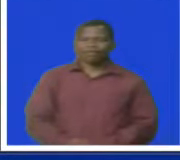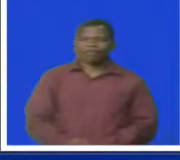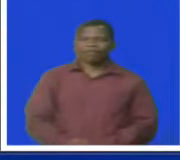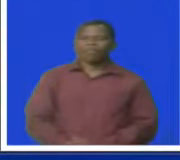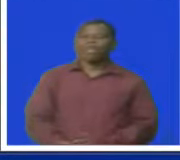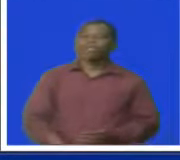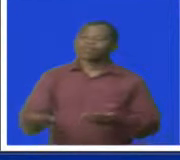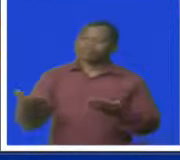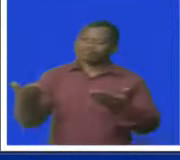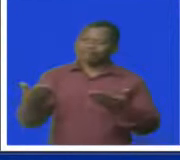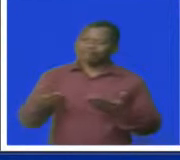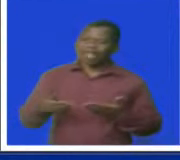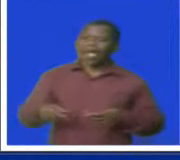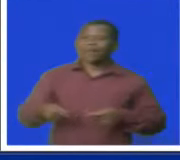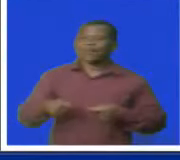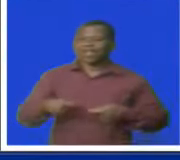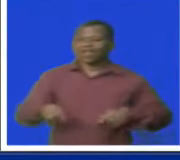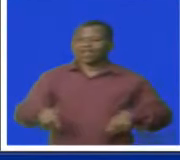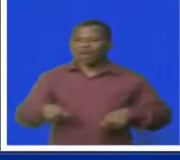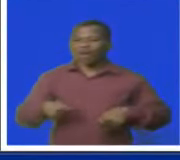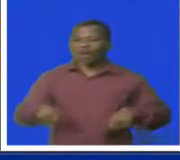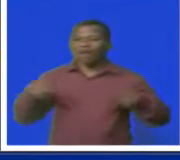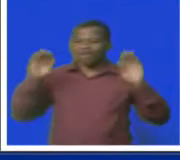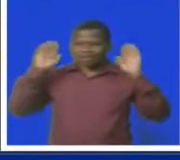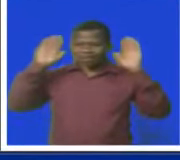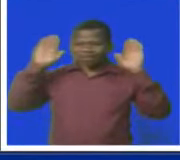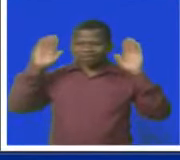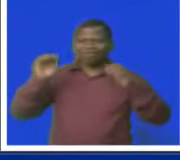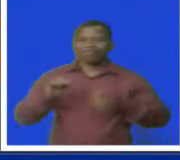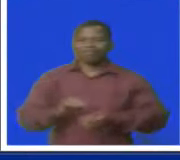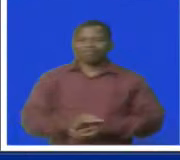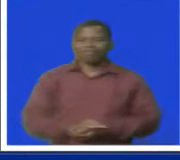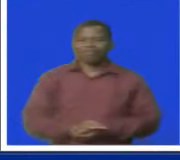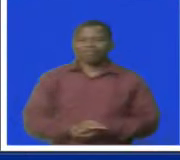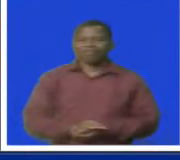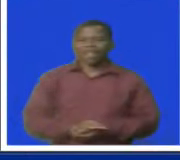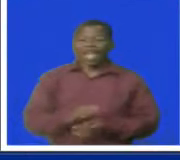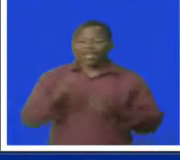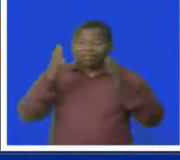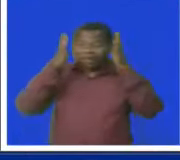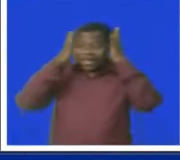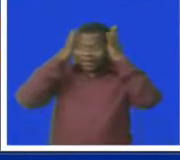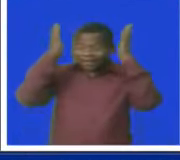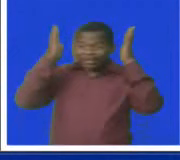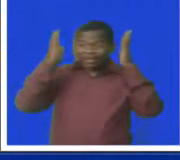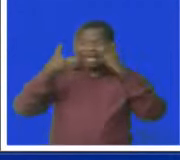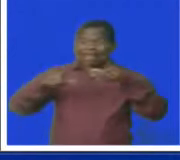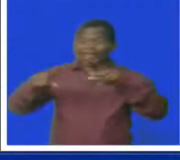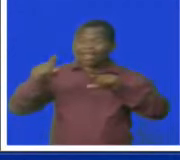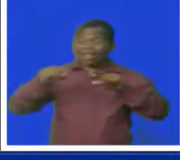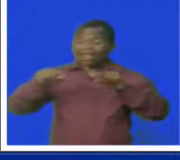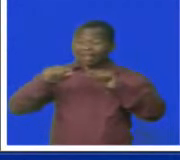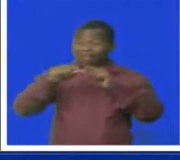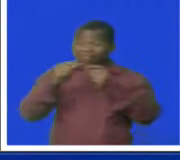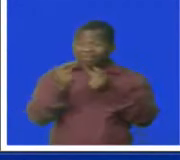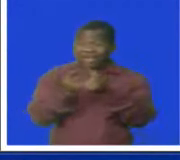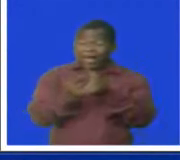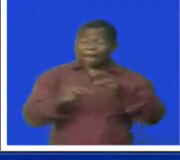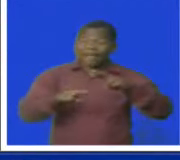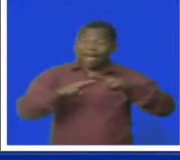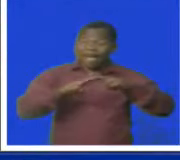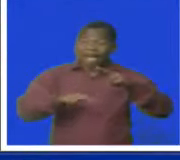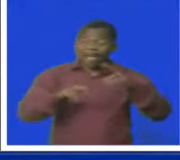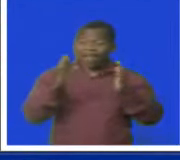Asikufusele ngone lomuhle siphindze sikwamukele Tindzabeni tetemidlalo. Likhetselo lesive lebafana labangaphasi kweminyaka lelishumi